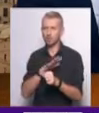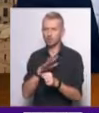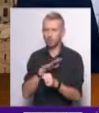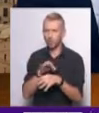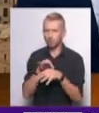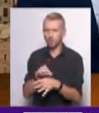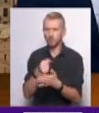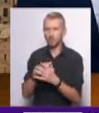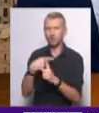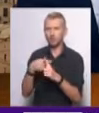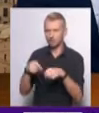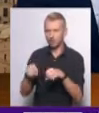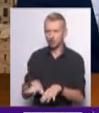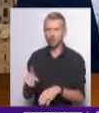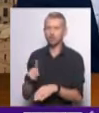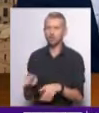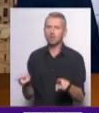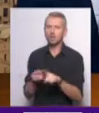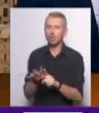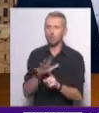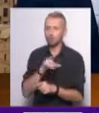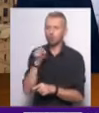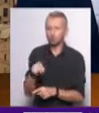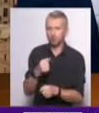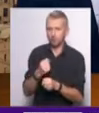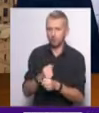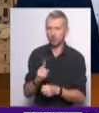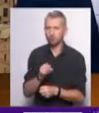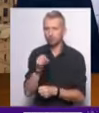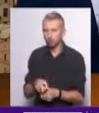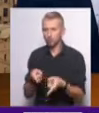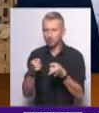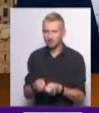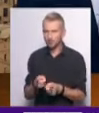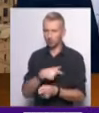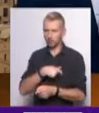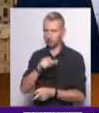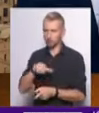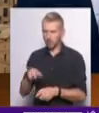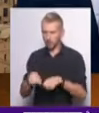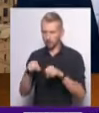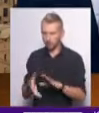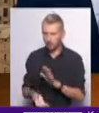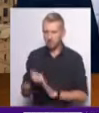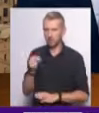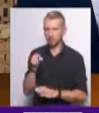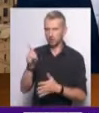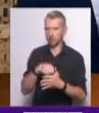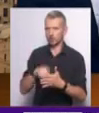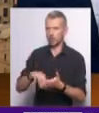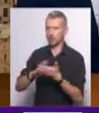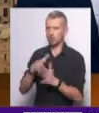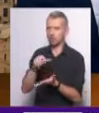ось такого позитивного рішення? Що такого було тут зроблено, що тут дійсно депутати вирішили підтримати це розірвання